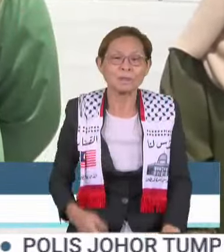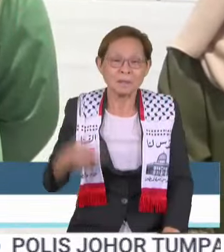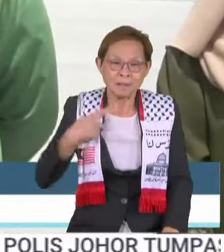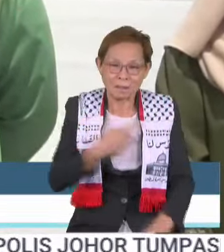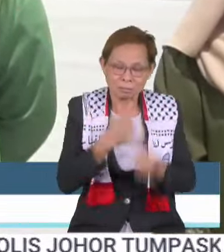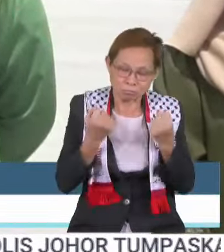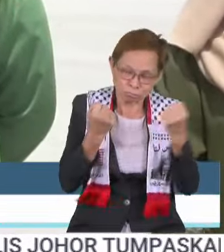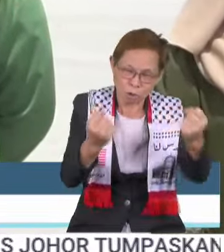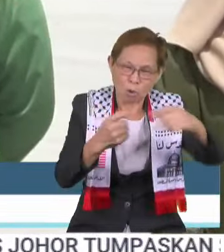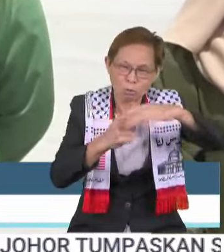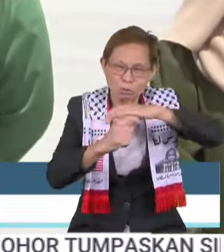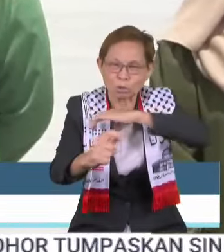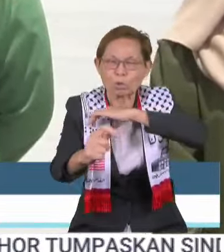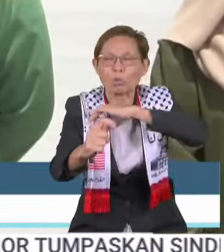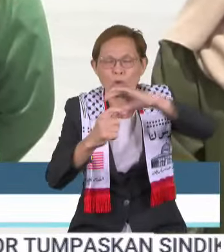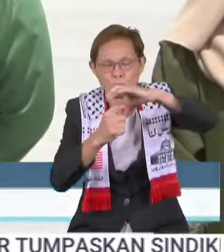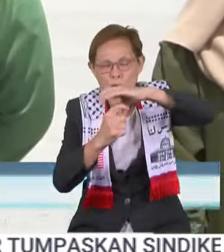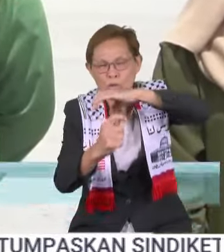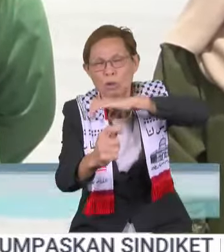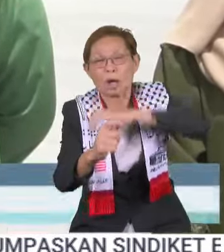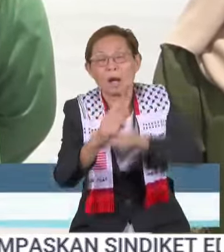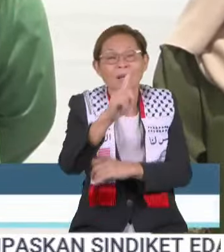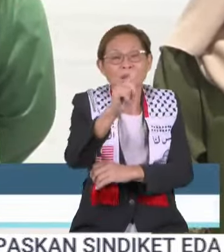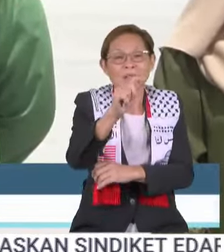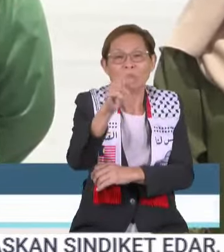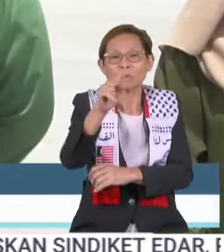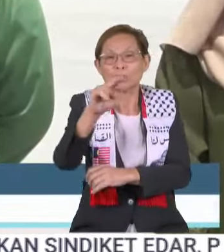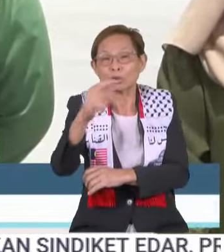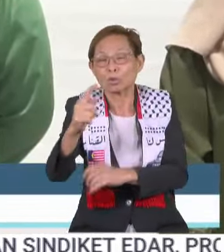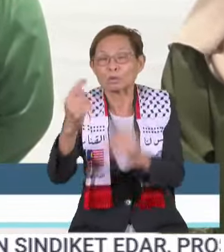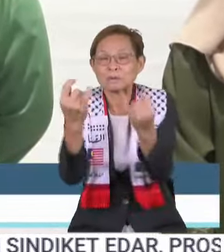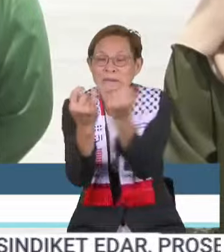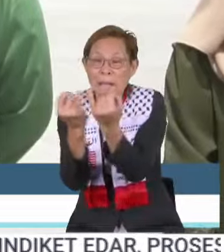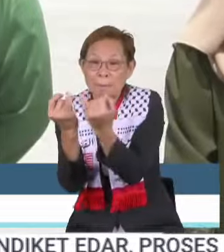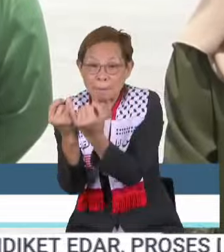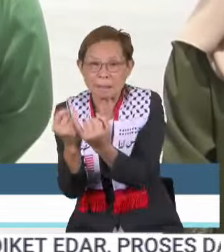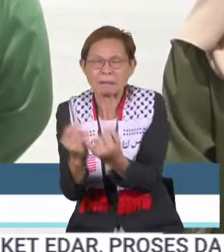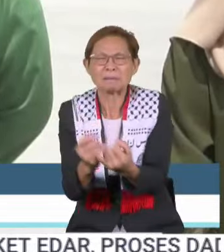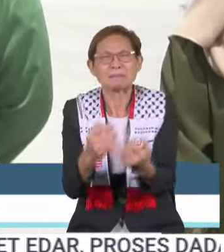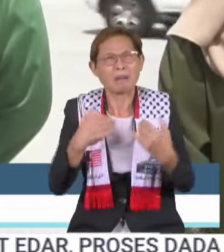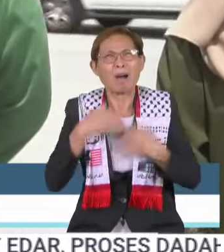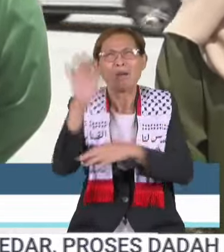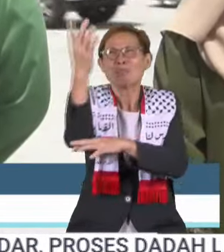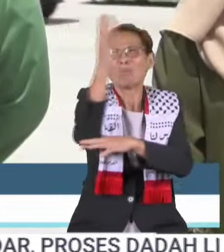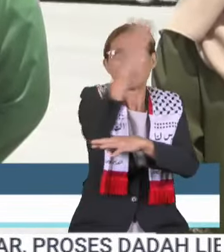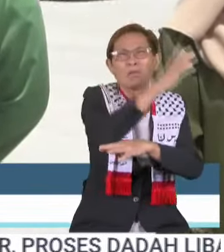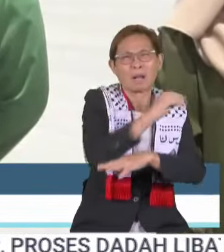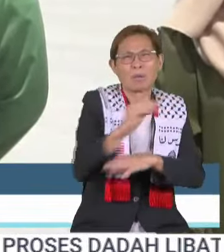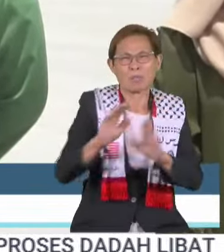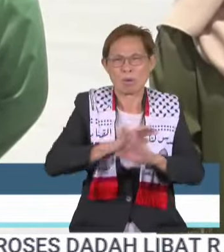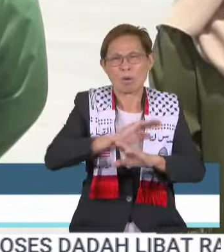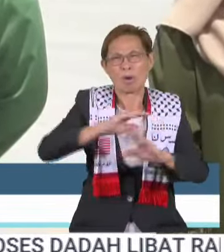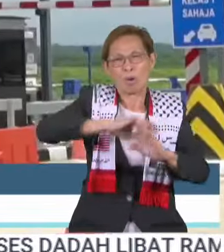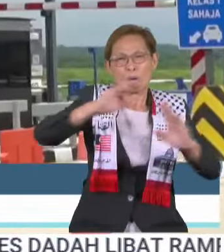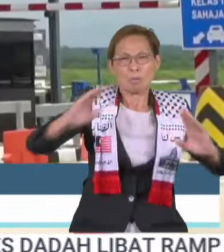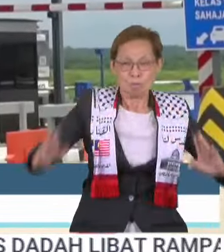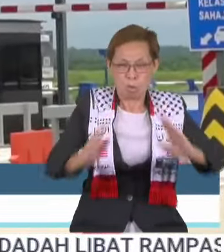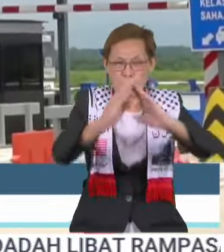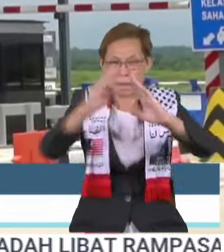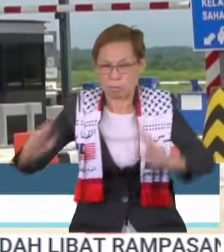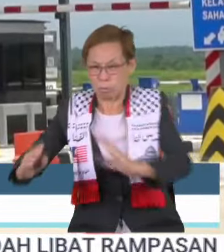jalan Terong Taiping. So jalan yang agak hutan dan berbukit, banyak lubanglah jalan. So bila